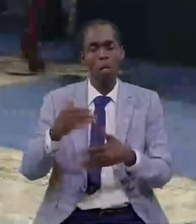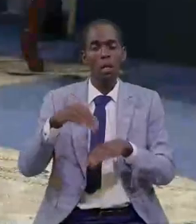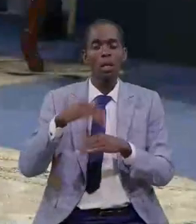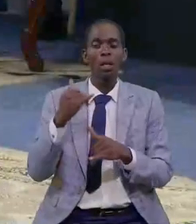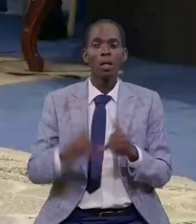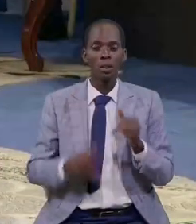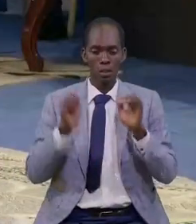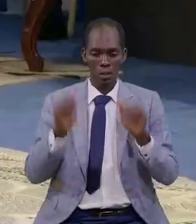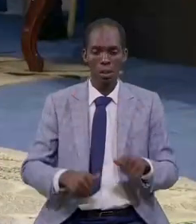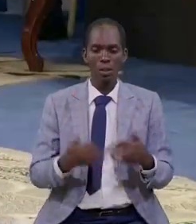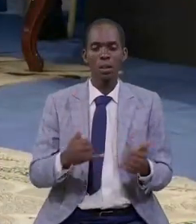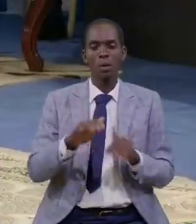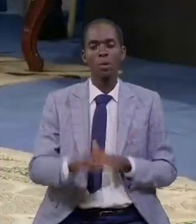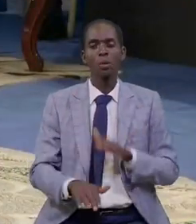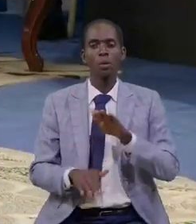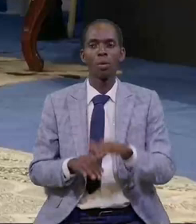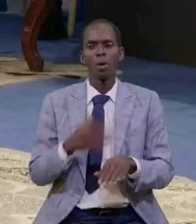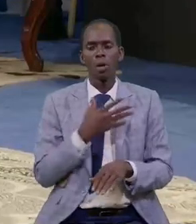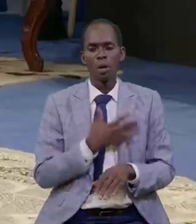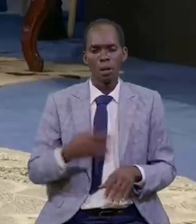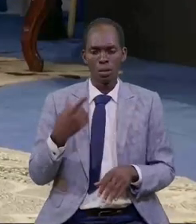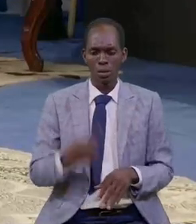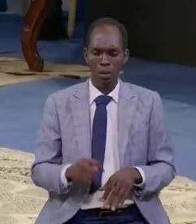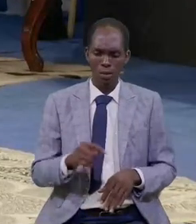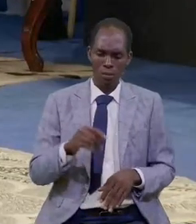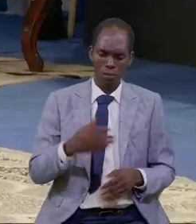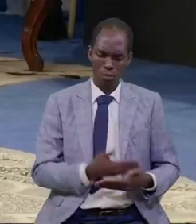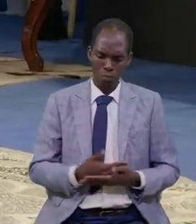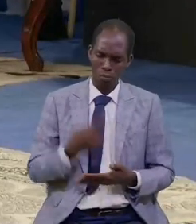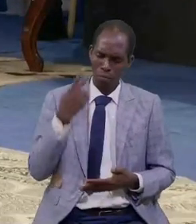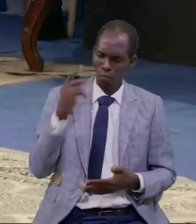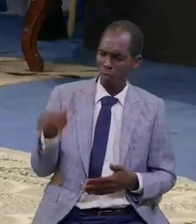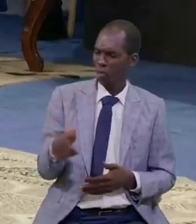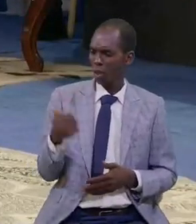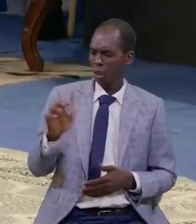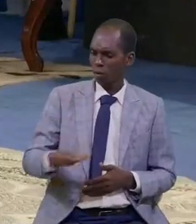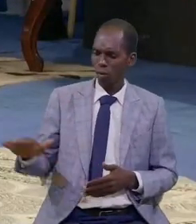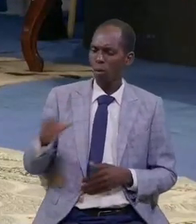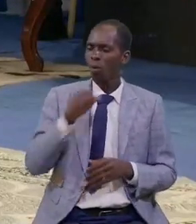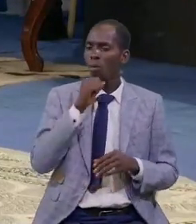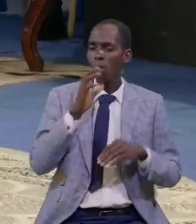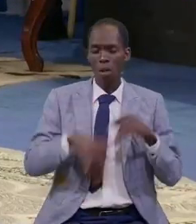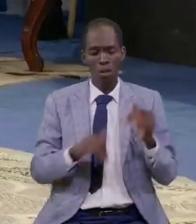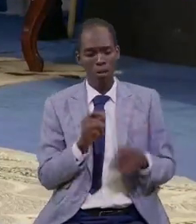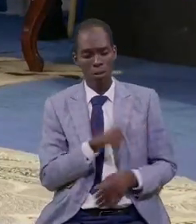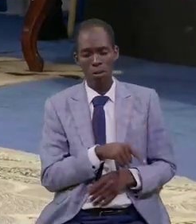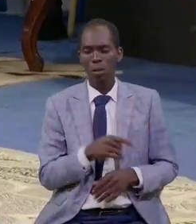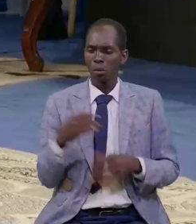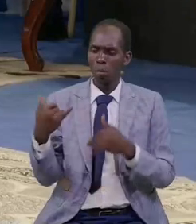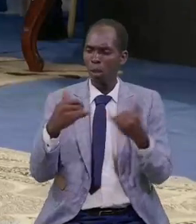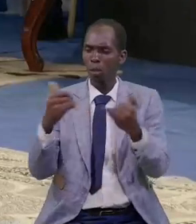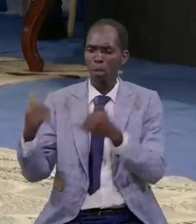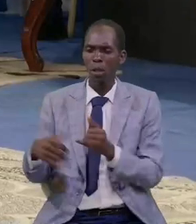marcher et il voit d'autres petits enfants plus âgés que lui qui sont en train de jouer sur le terrain et